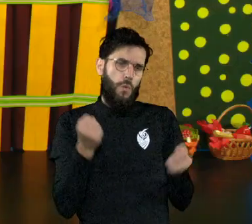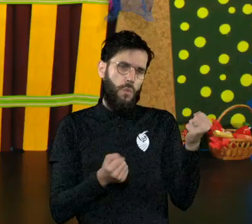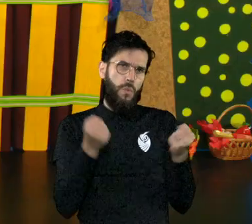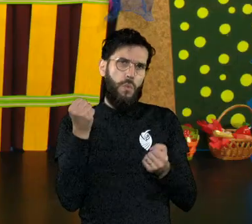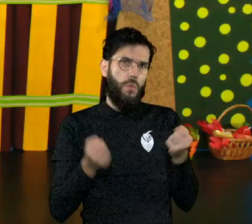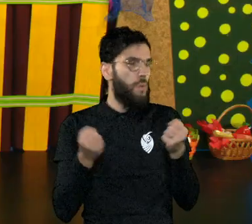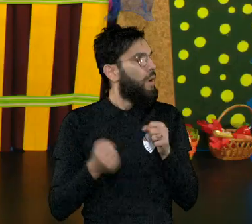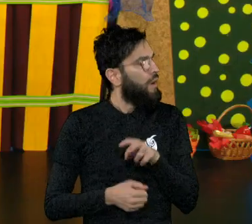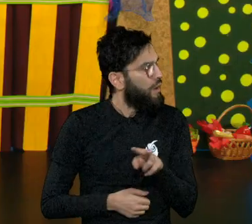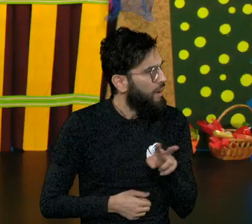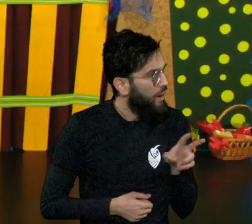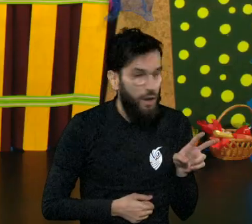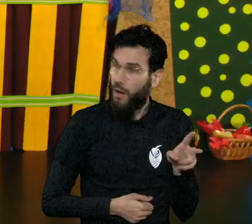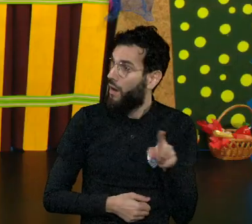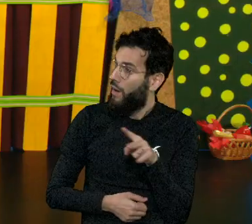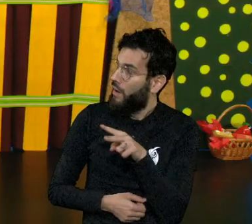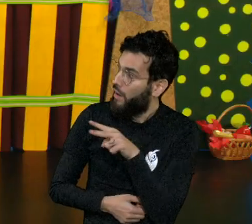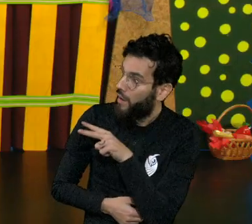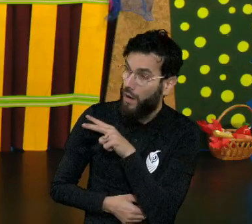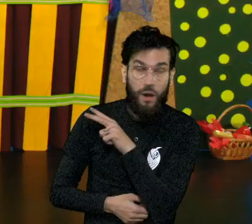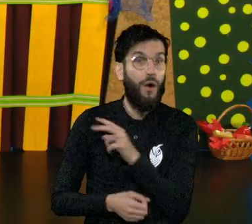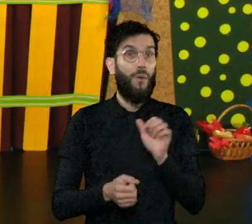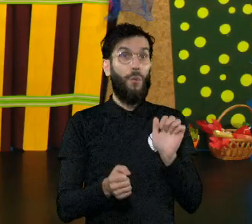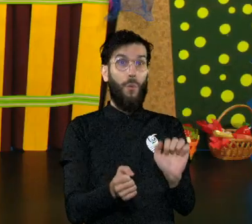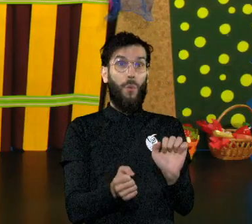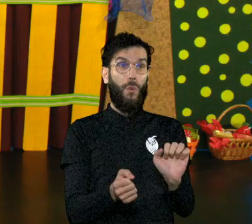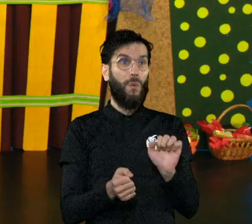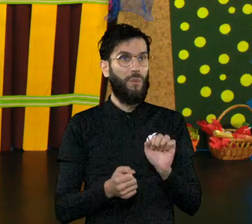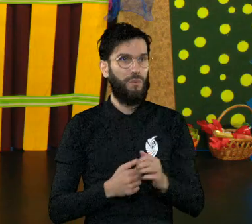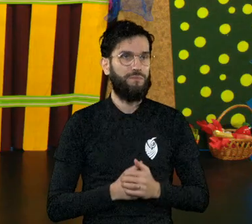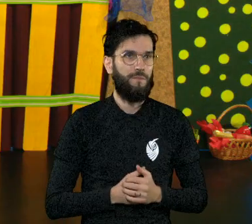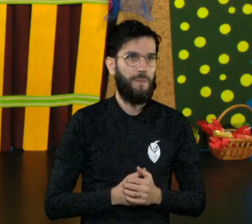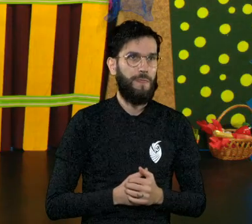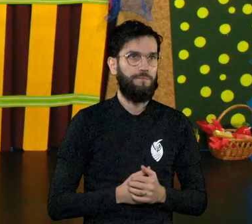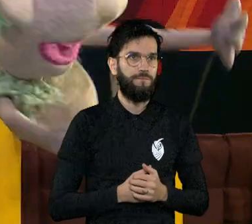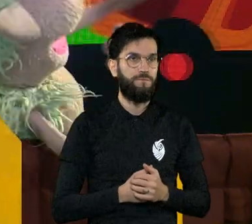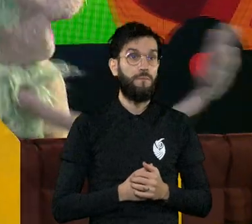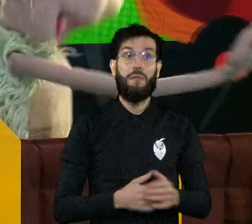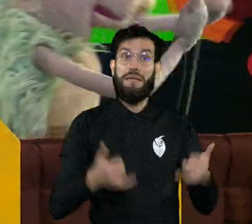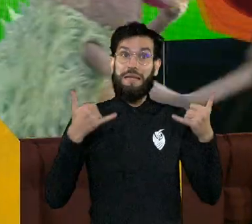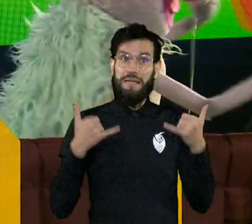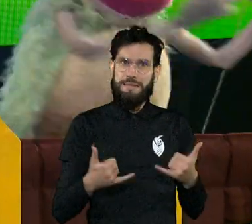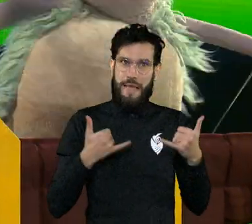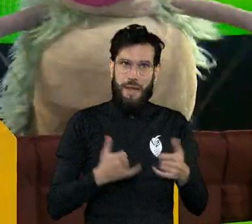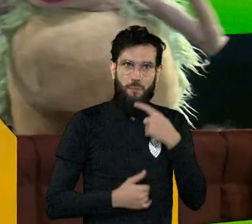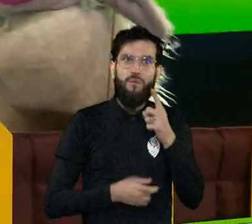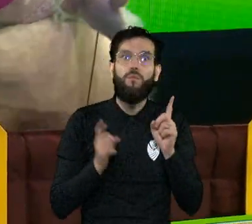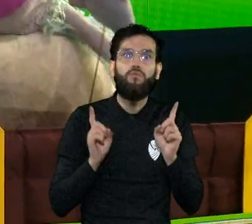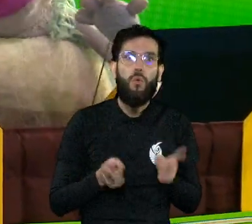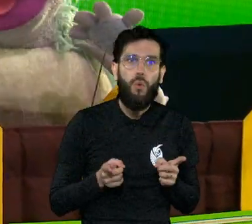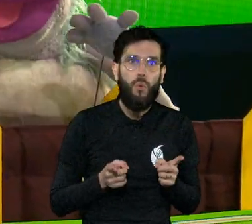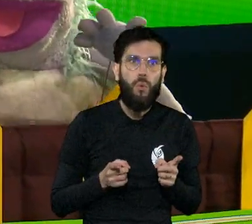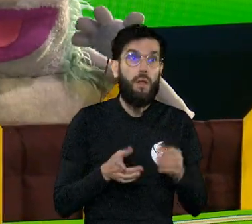kamoši. Otoč volant, zatrú hlasno, šofér je šéf najväčší. No a teraz si prezradíme,